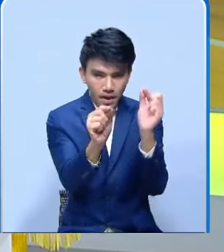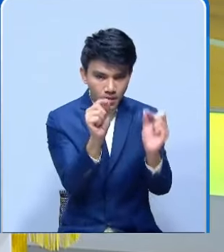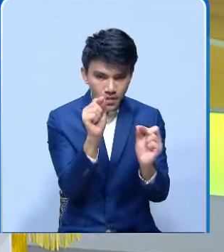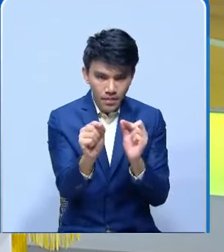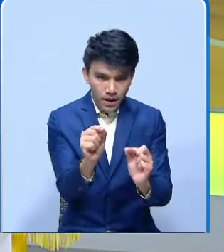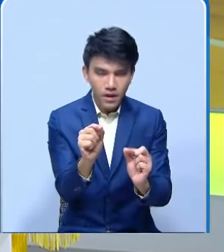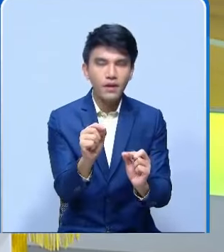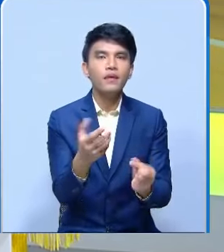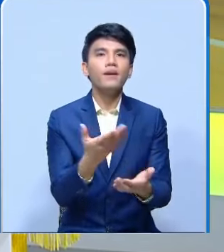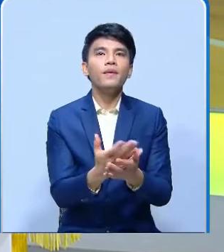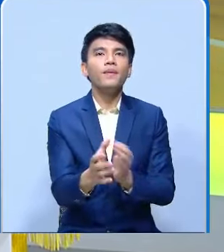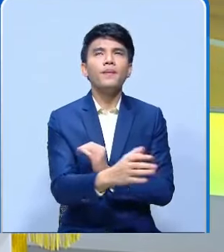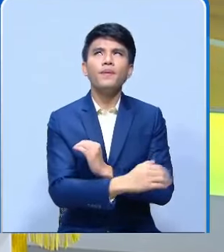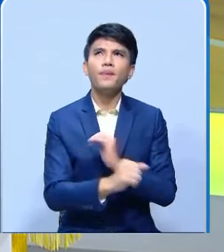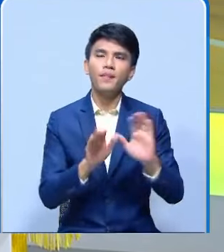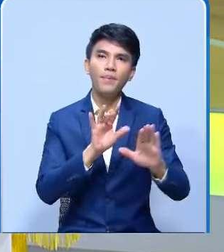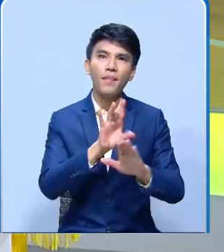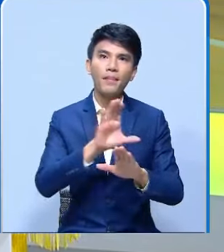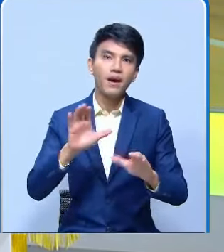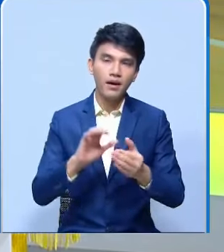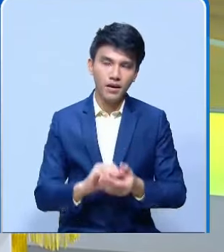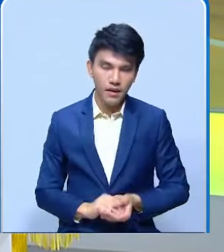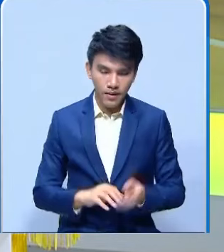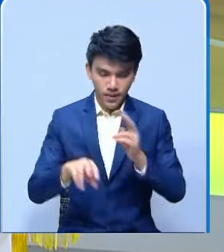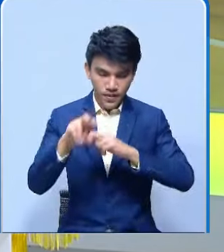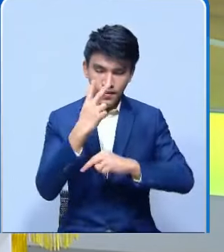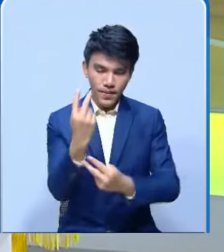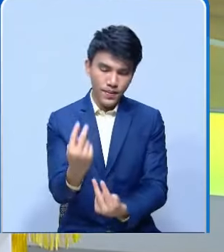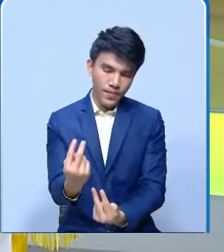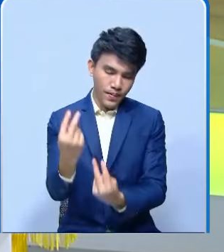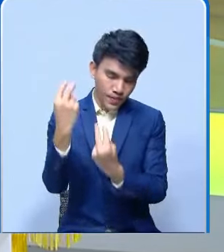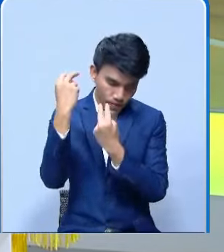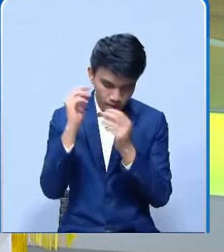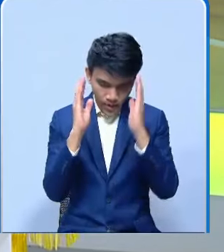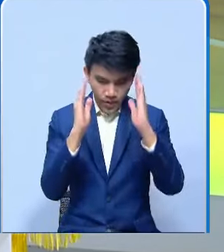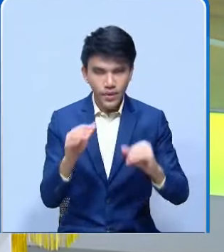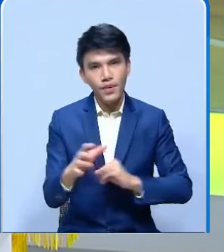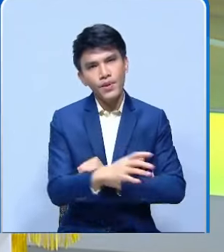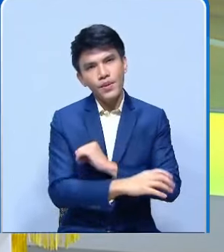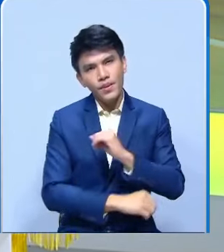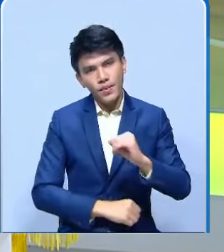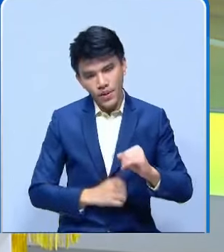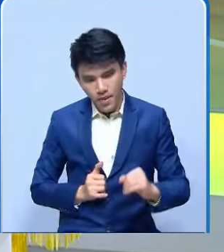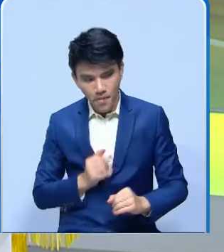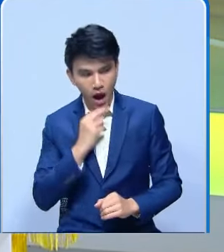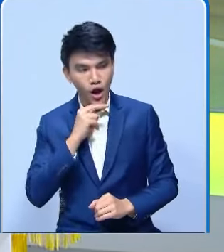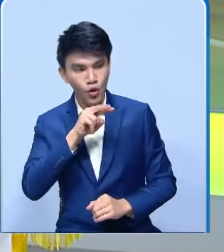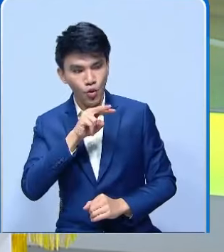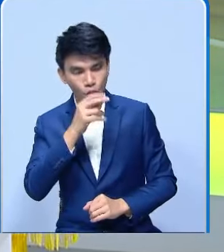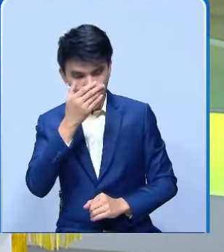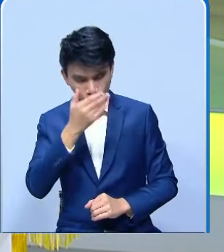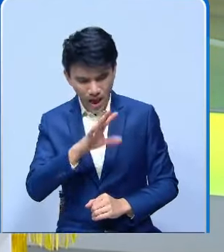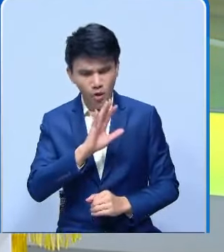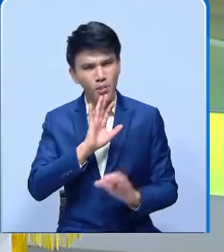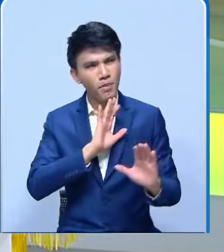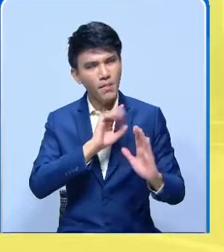ว่าได้เงินไปเนี่ย800กว่าบาทด้วยกันพอไปตรวจสอบย้อนหลังดูปรากฏว่าคนก่อเหตุเขามาดูลาดเหลาก่อนจะเกิดเหตุได้2ชั่วโมงด้ว